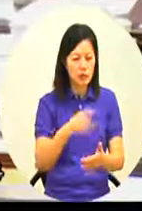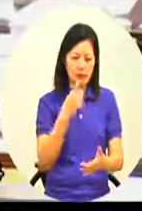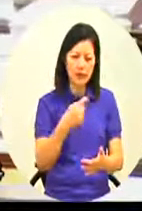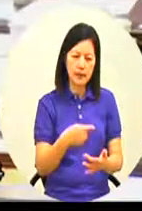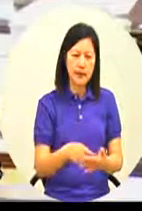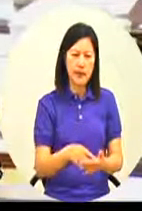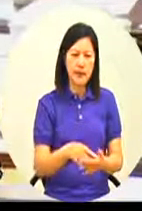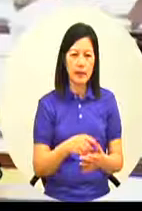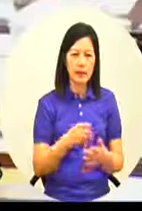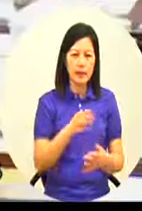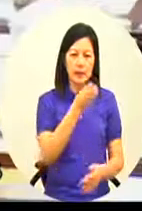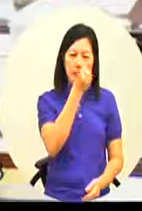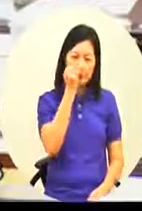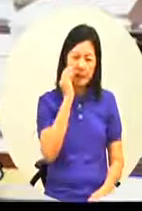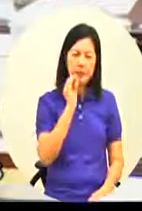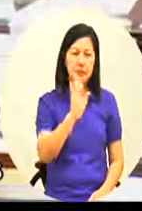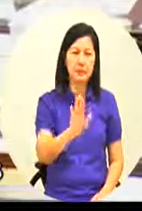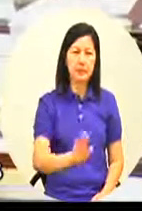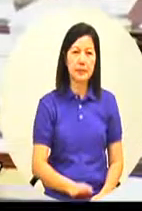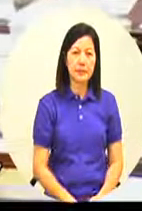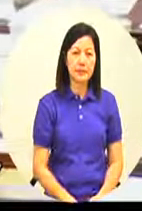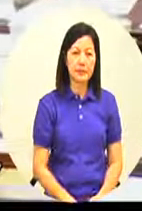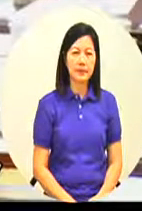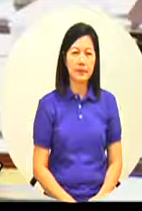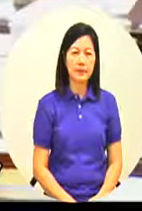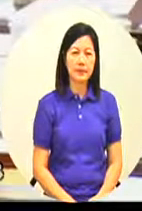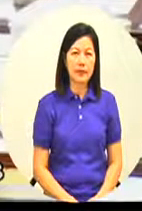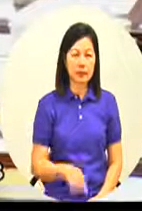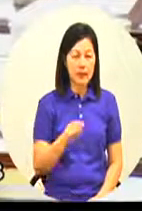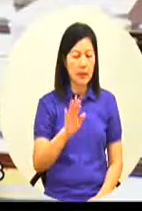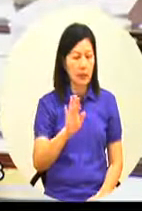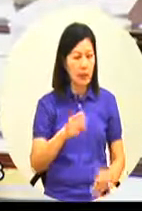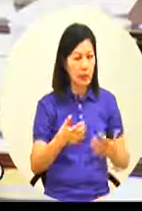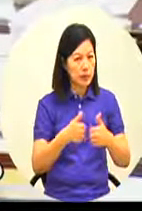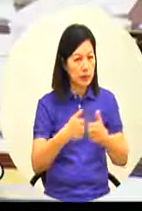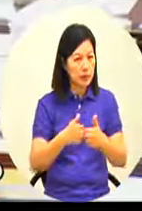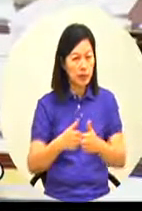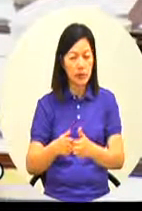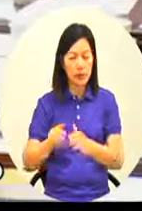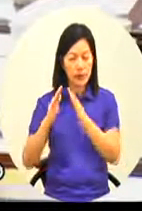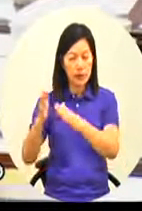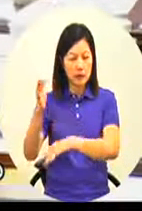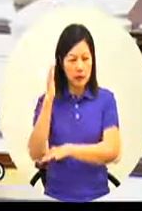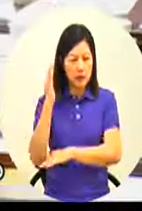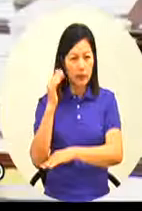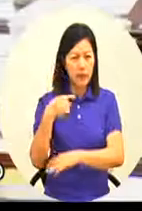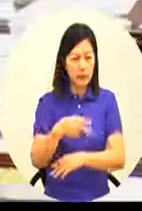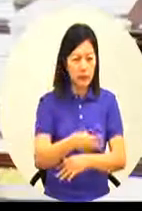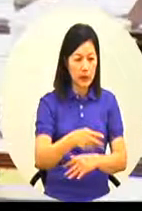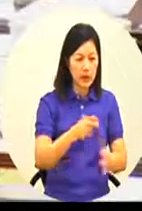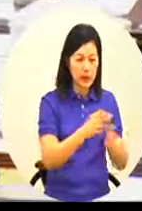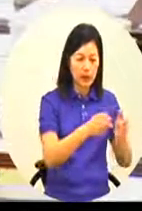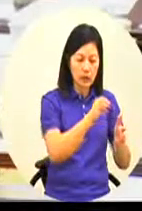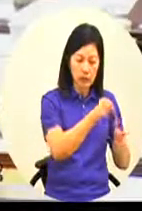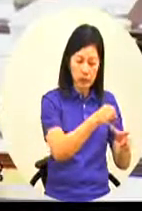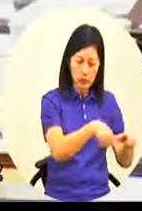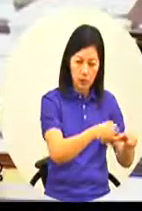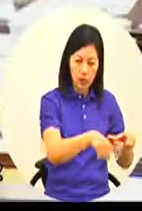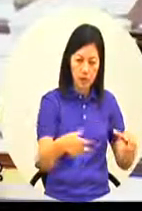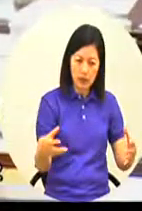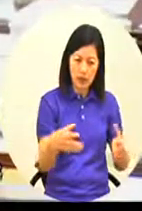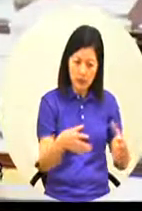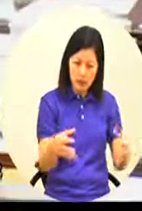所以说我比较期待就是这一块是不是有机会我们市府跟台铁那边好好去谈，包括文化局也介入，